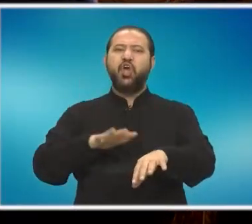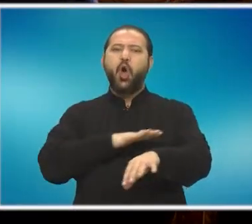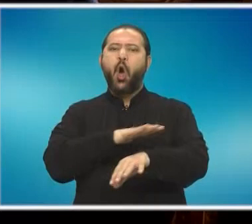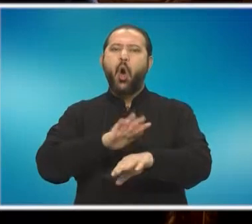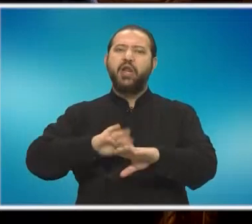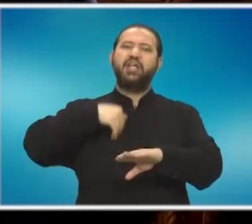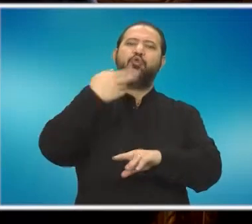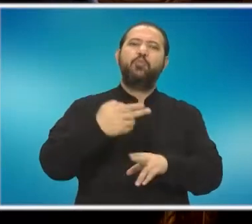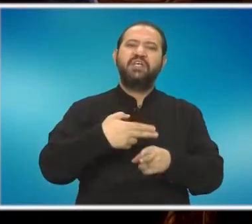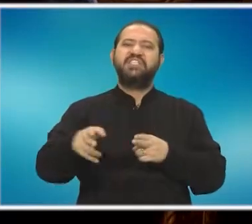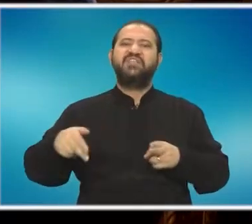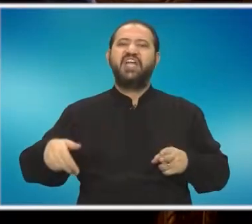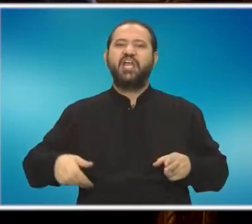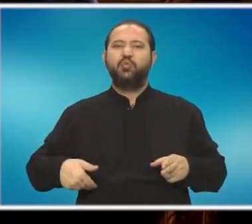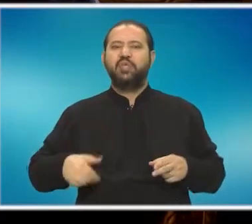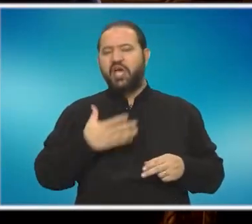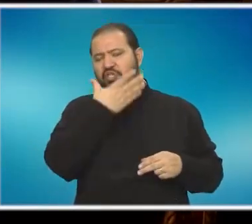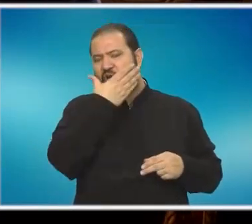această filantropie,